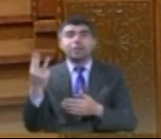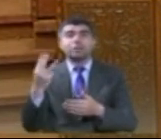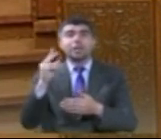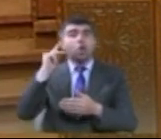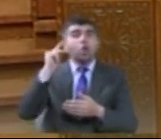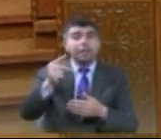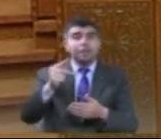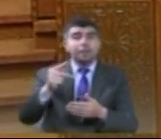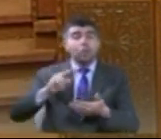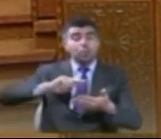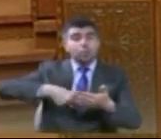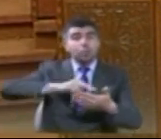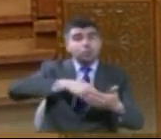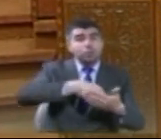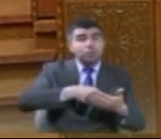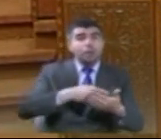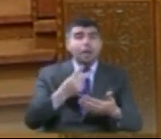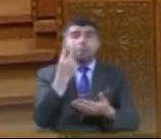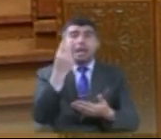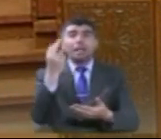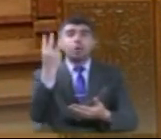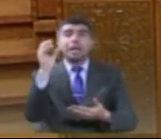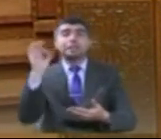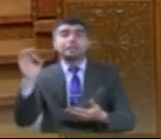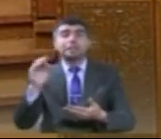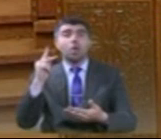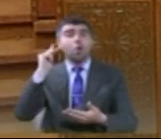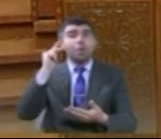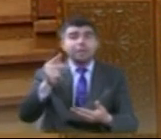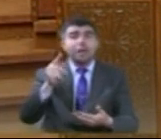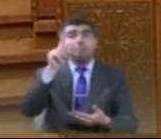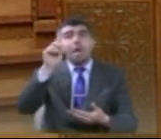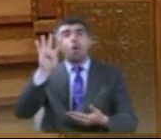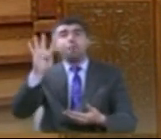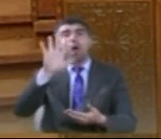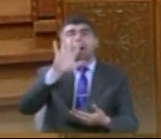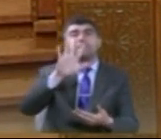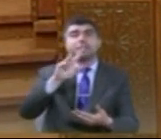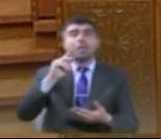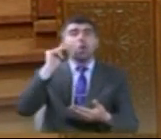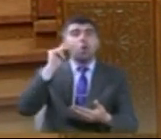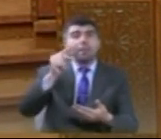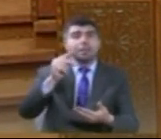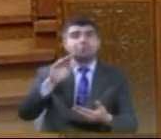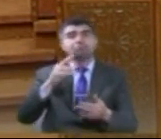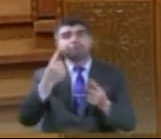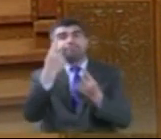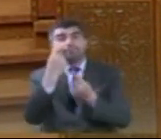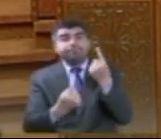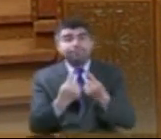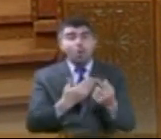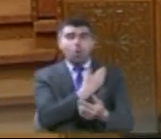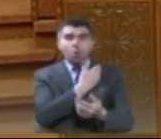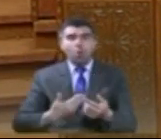عنها الآن 230 كيلومتر، المبرمجة 154 كيلومتر. في 1800 كيلومتر